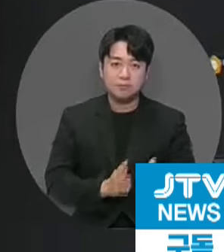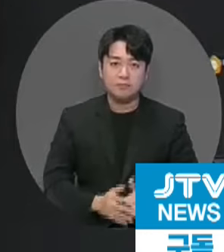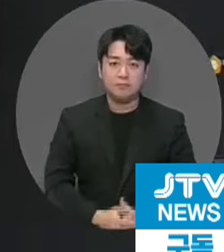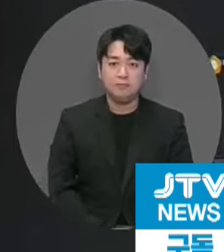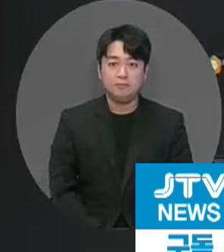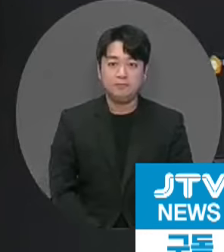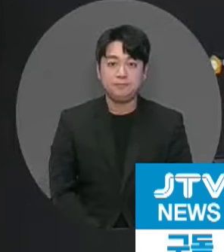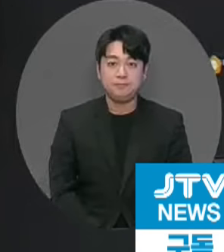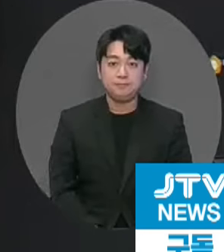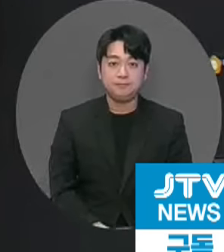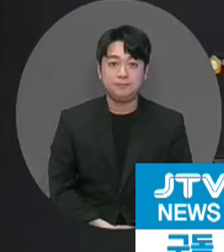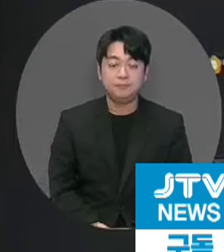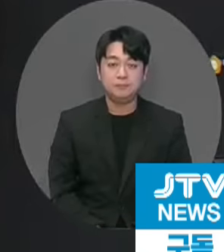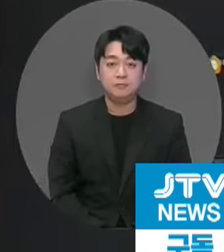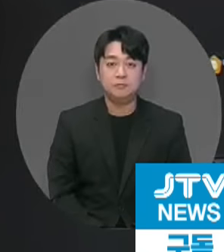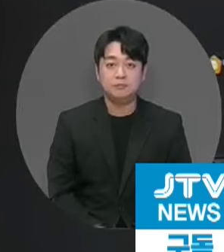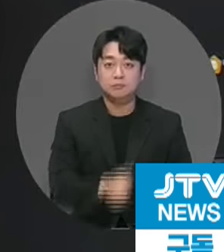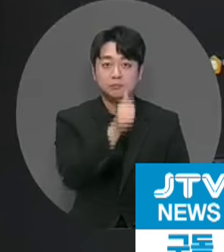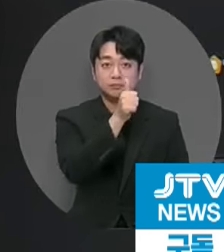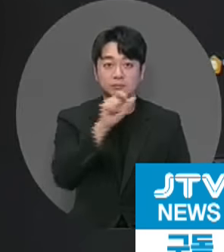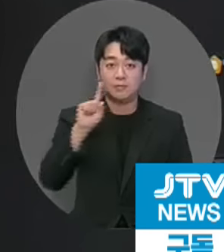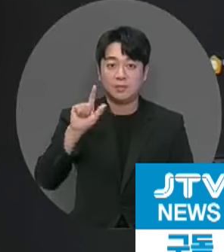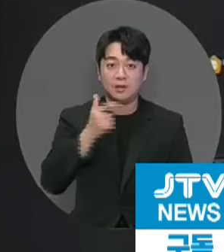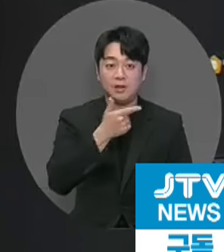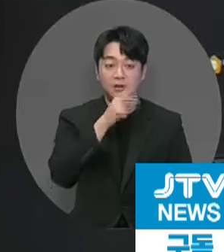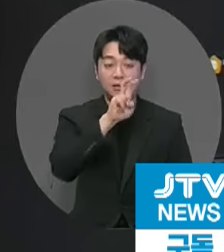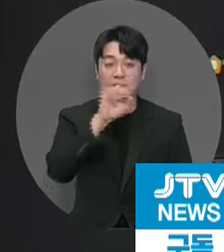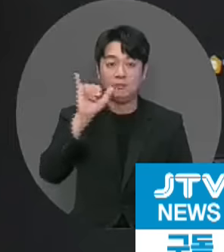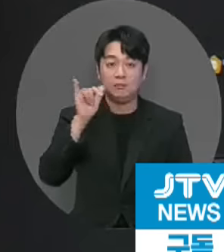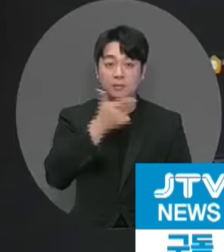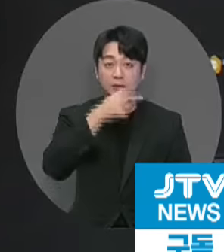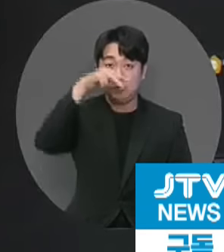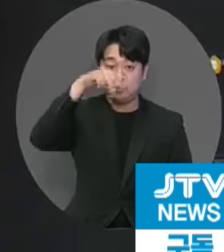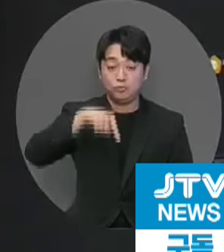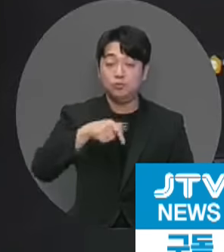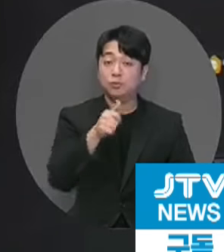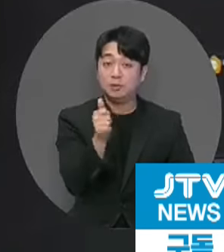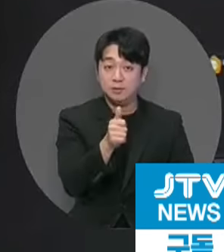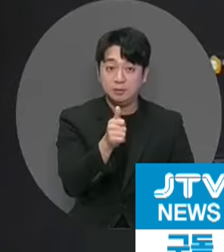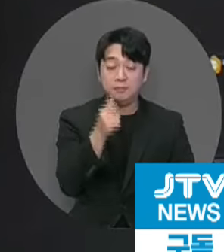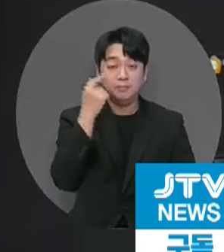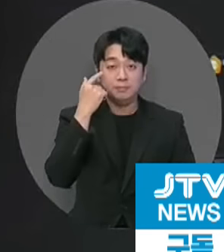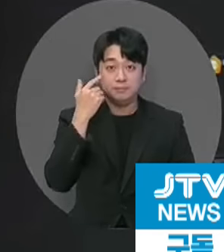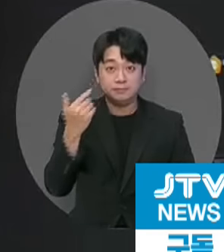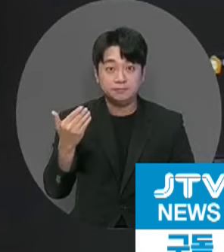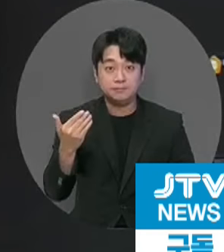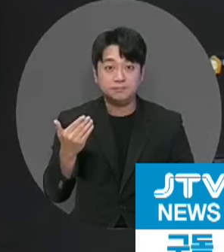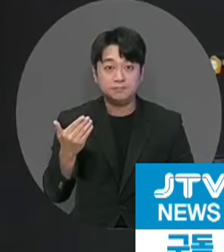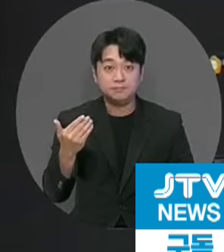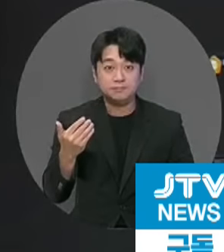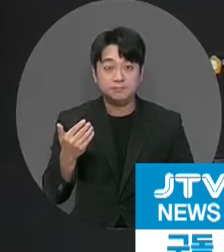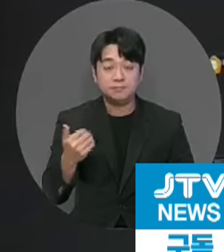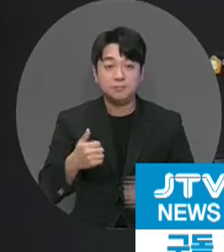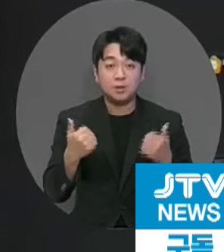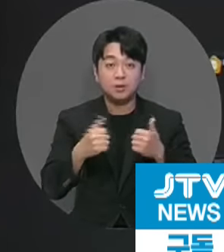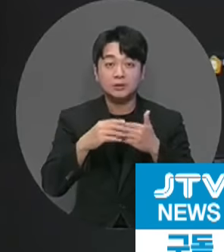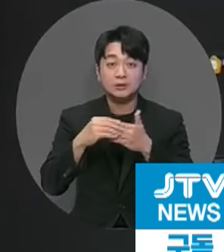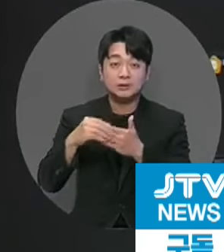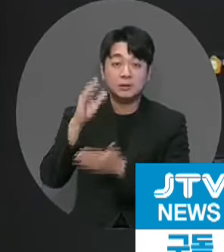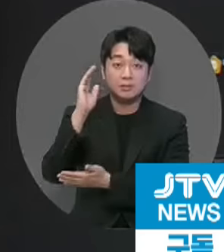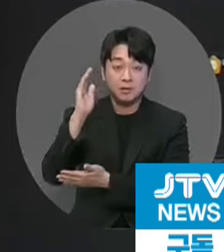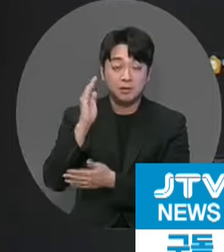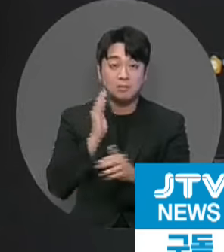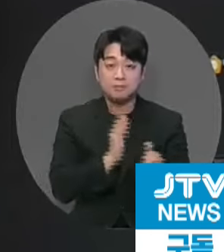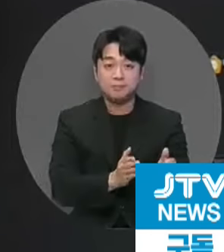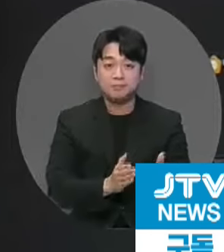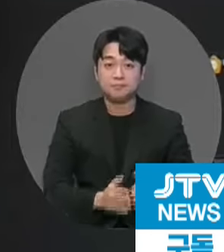네. 자, 한민수 의원님 이분들이 그 먼저 신청한 게 황정화 의원님이신데 황정화 의원님 하시고